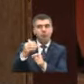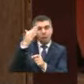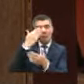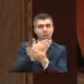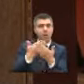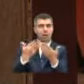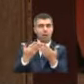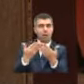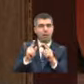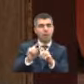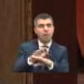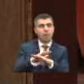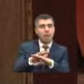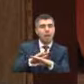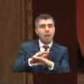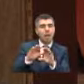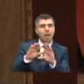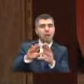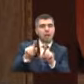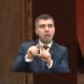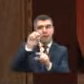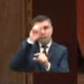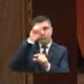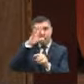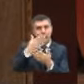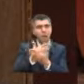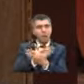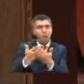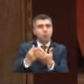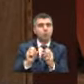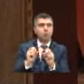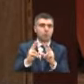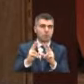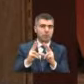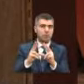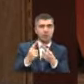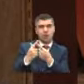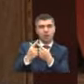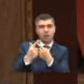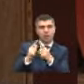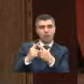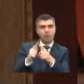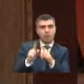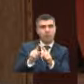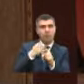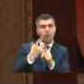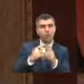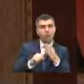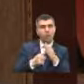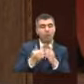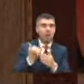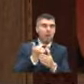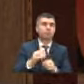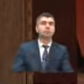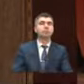الطاقيه لاعتبار بسيط، ان هذا اختيار استراتيجي ومرتبط بالامن ديال البلاد ديالنا وخاصه في مجال ديال الامن الطاقي. نبغي